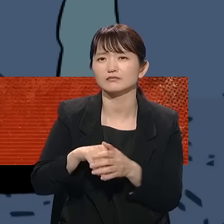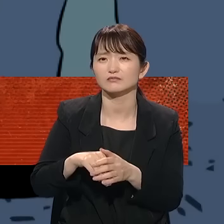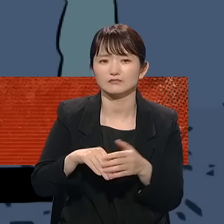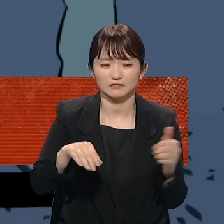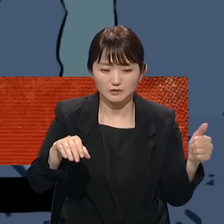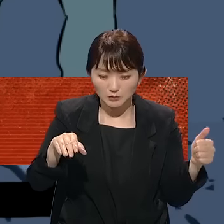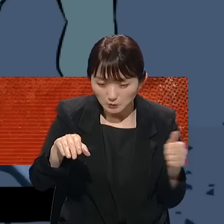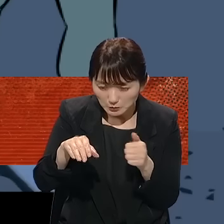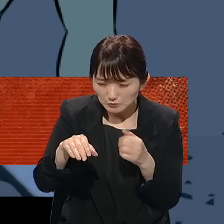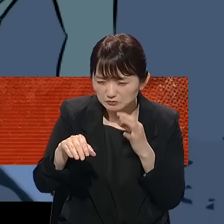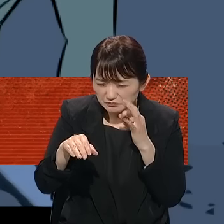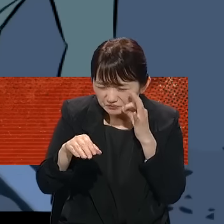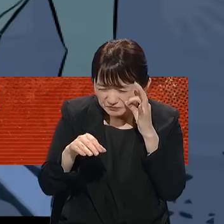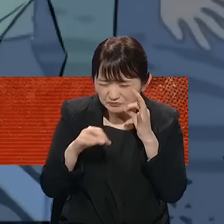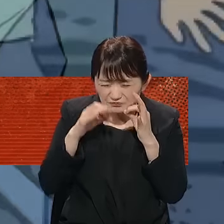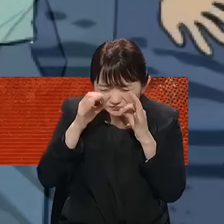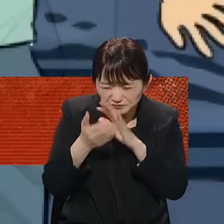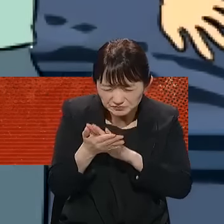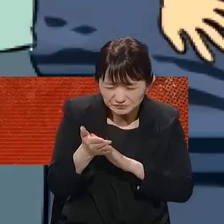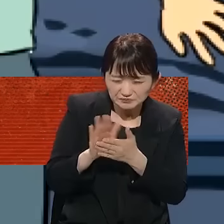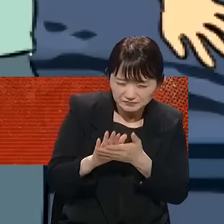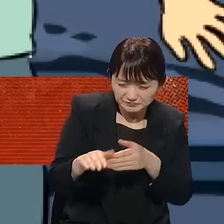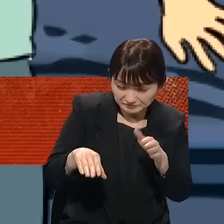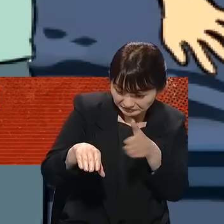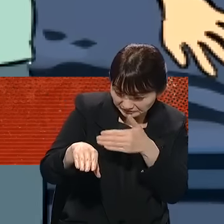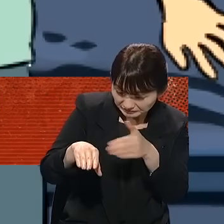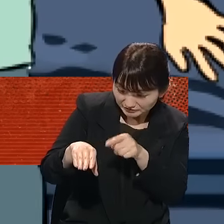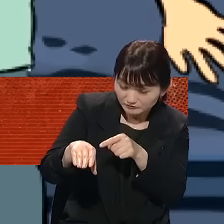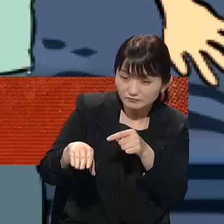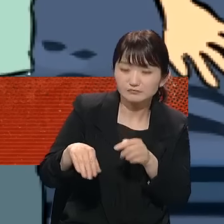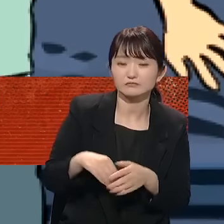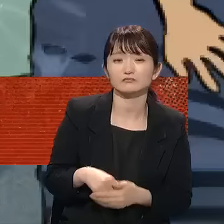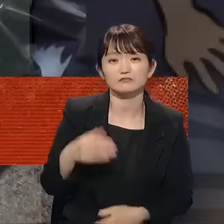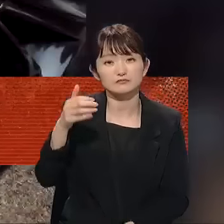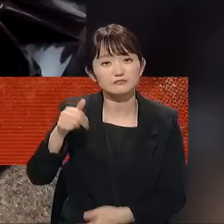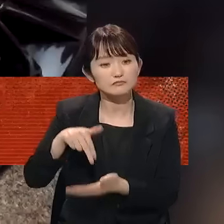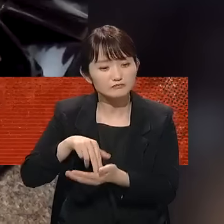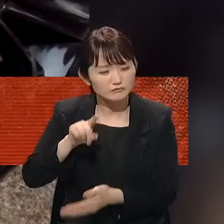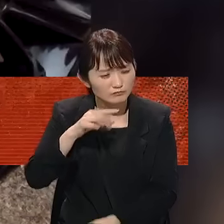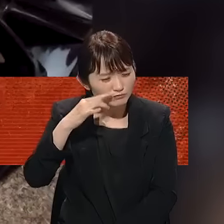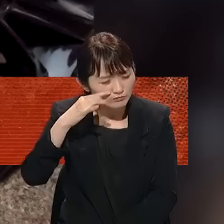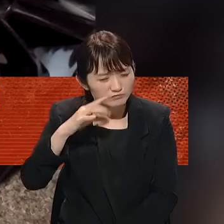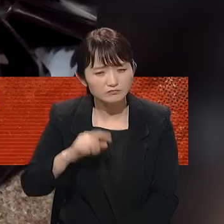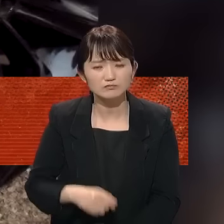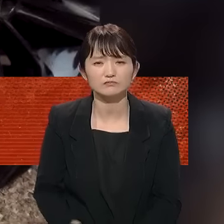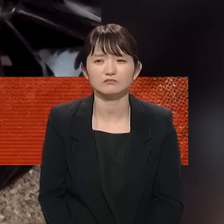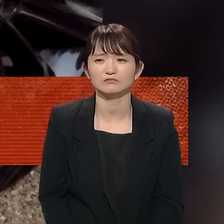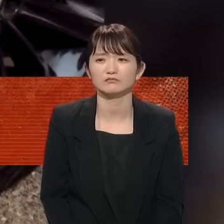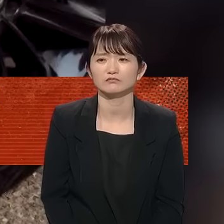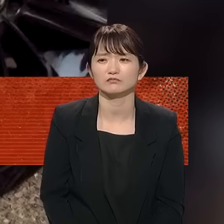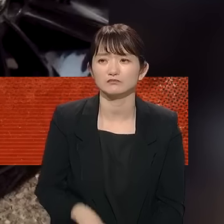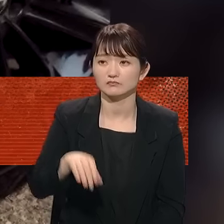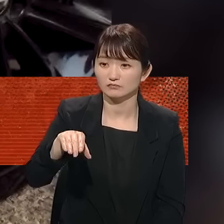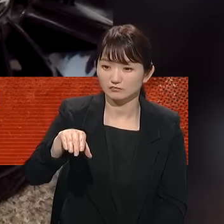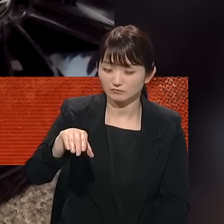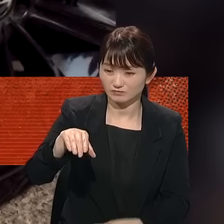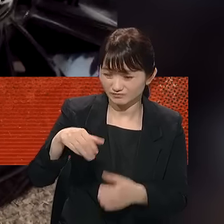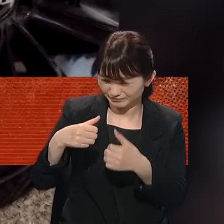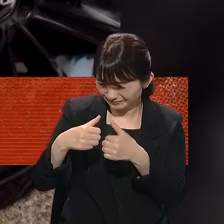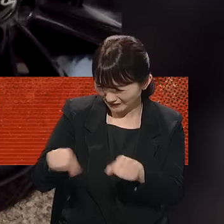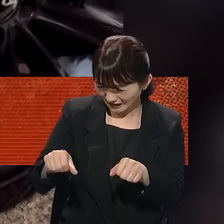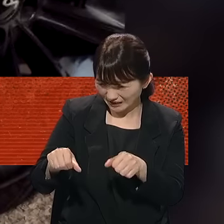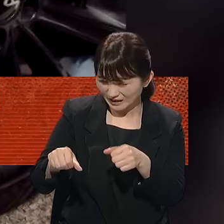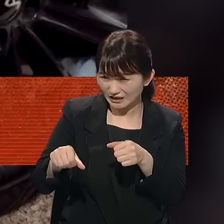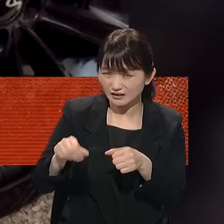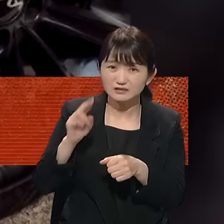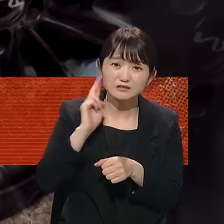모양이에요. 그러게요. 그리고 도대체 차주 입장에서는 이제 궁금한 거예요. 아니 사실 보셔서 아시겠지만 그렇게 차량이 크게 파손되거나는 건